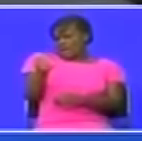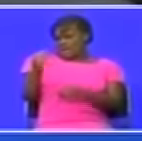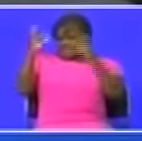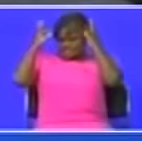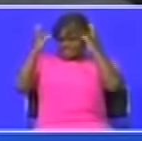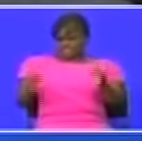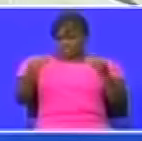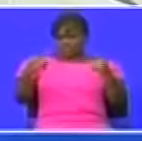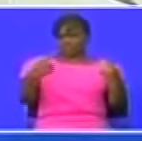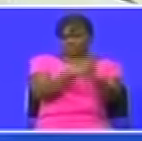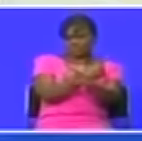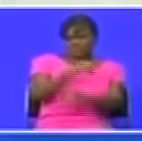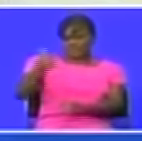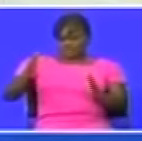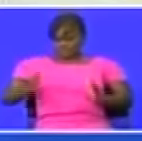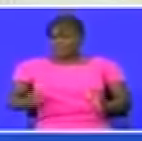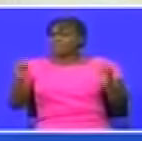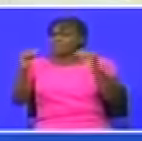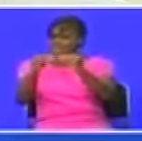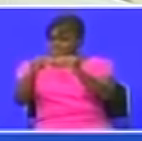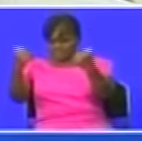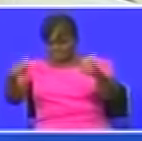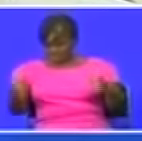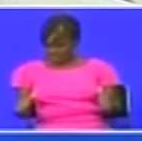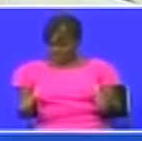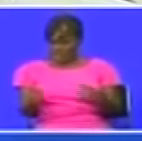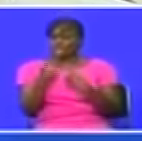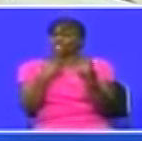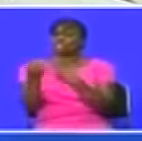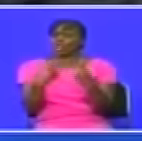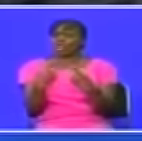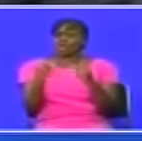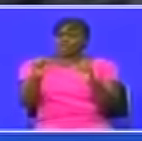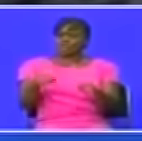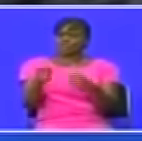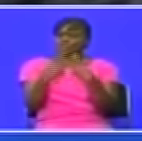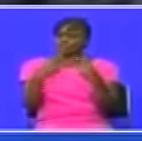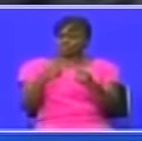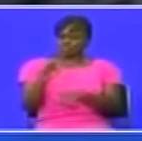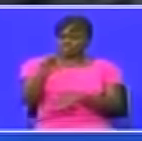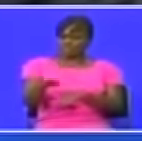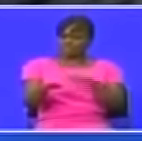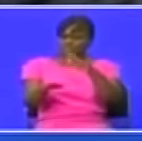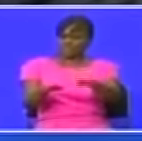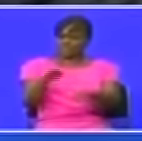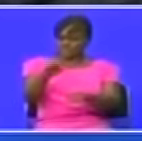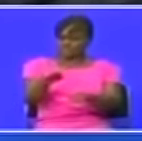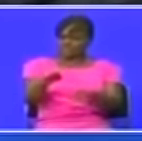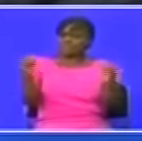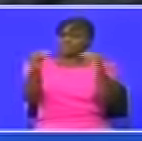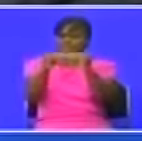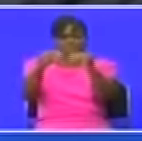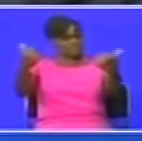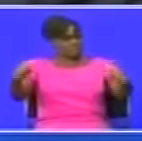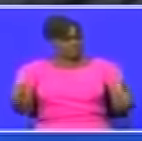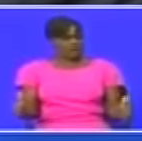kinzani kutoka kwa Kiplagat. They never met, they spoke. Can we do this step by step? They never met. They never met, okay. They never